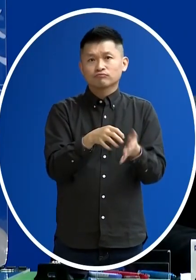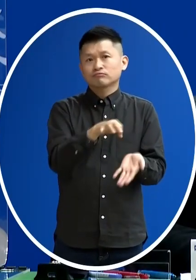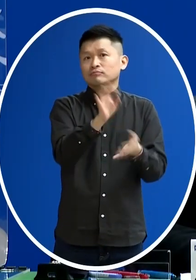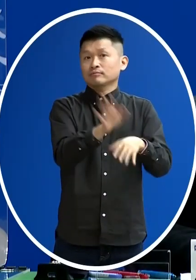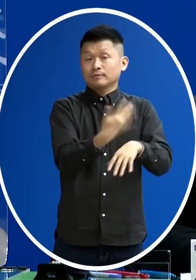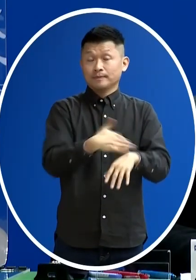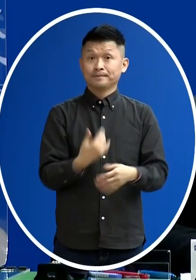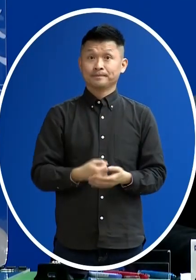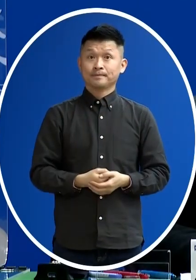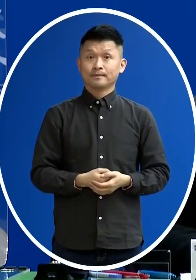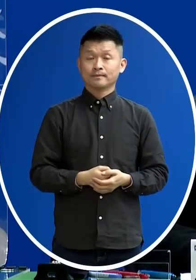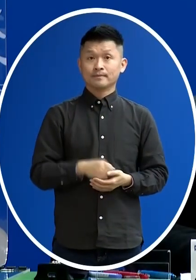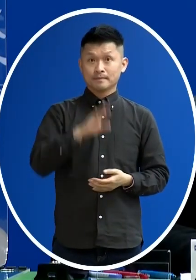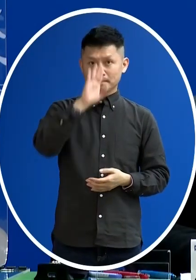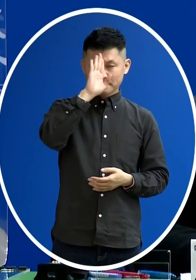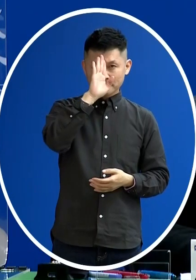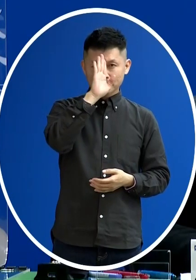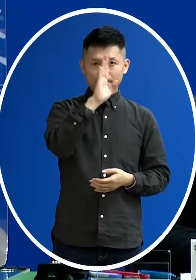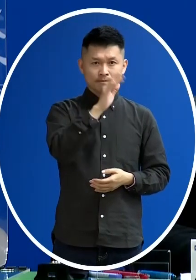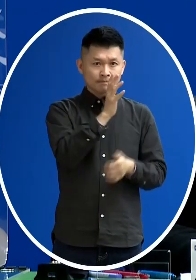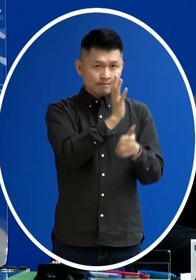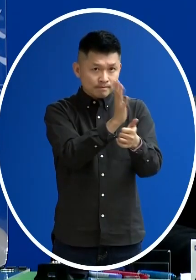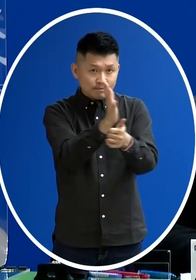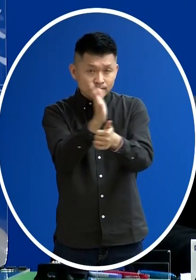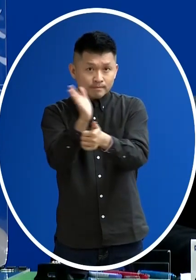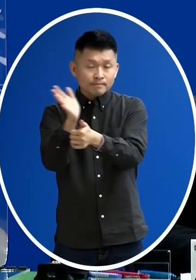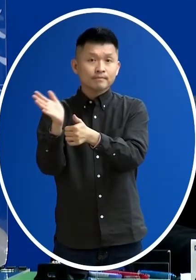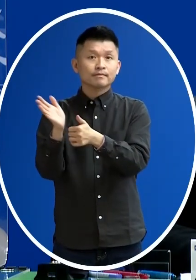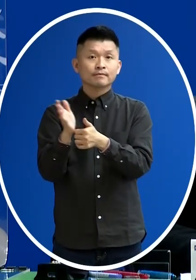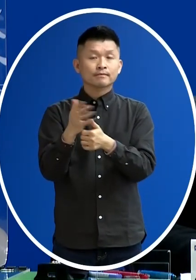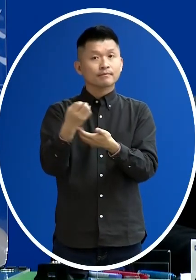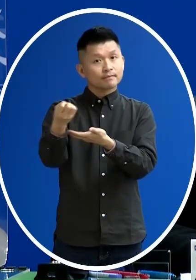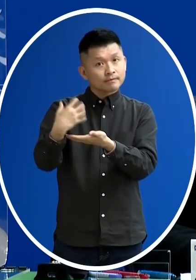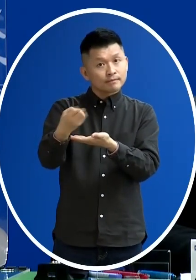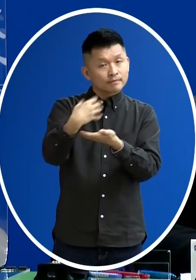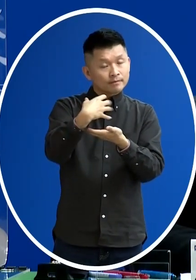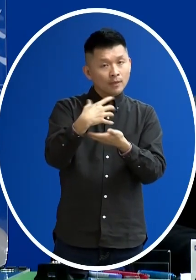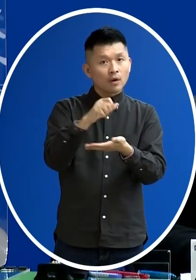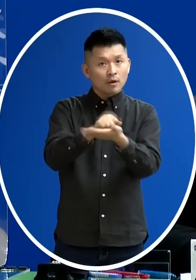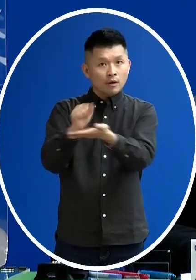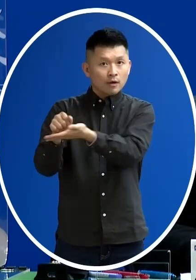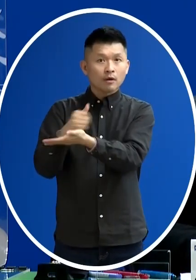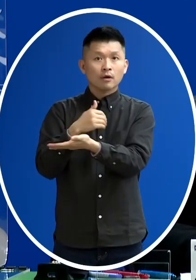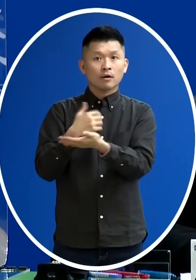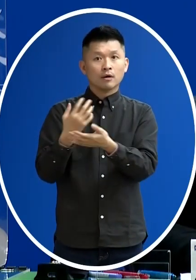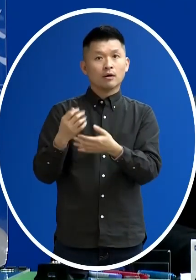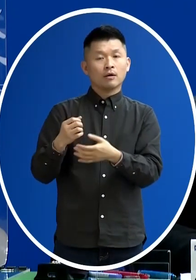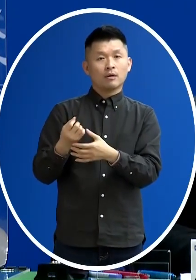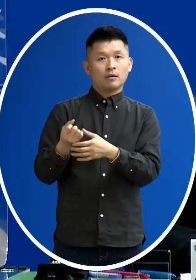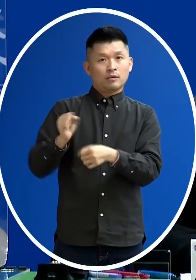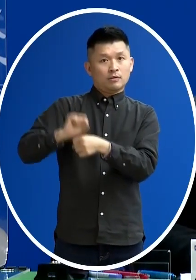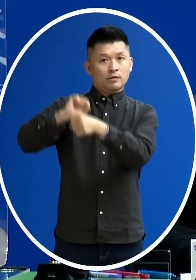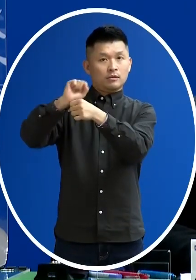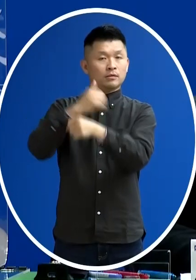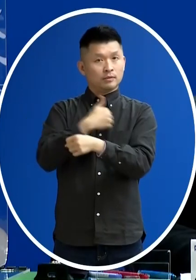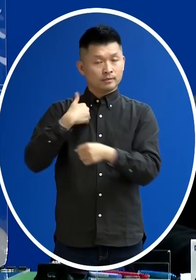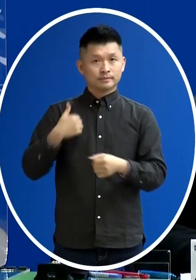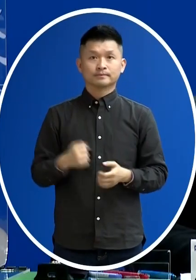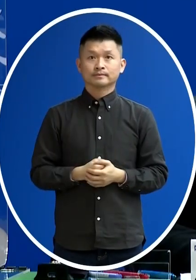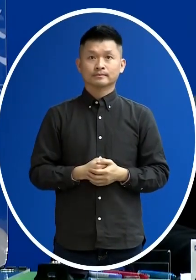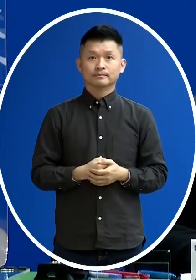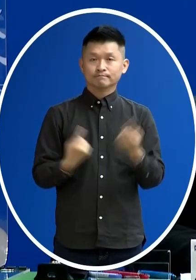在做疫调的时候，比较容易可以从成年人或青少年问得出一些喉咙的症状，所以这有一些这个在疫调的